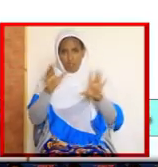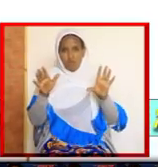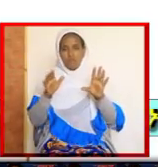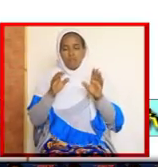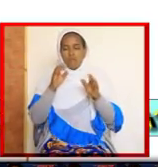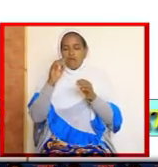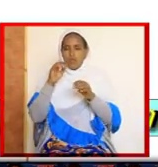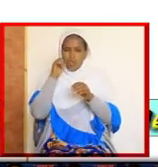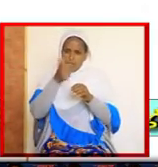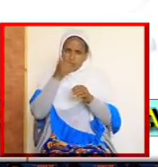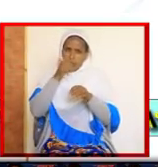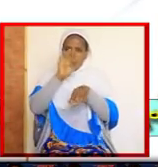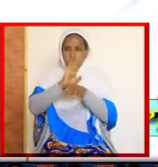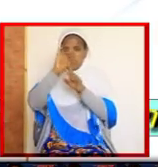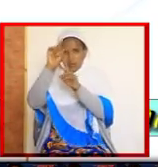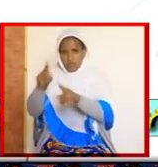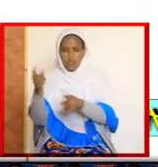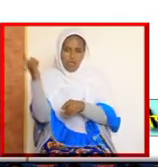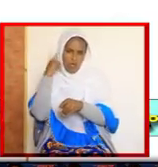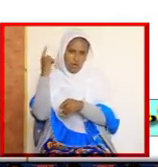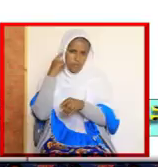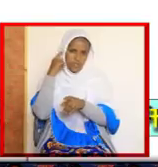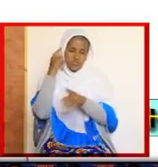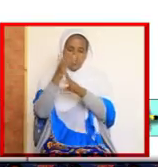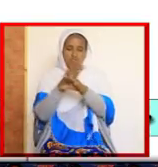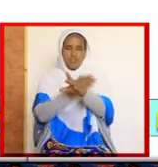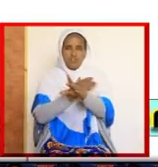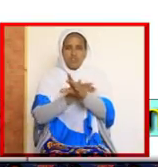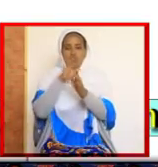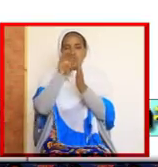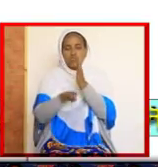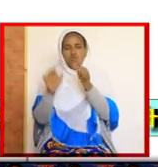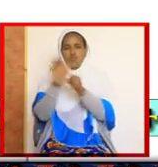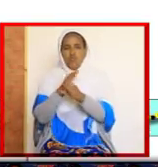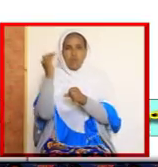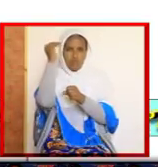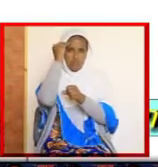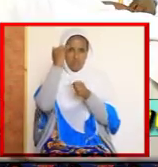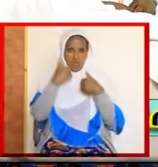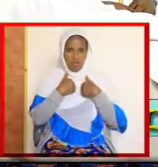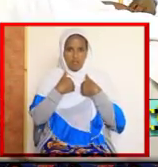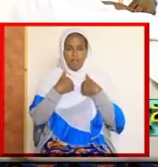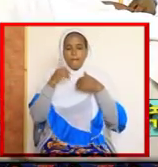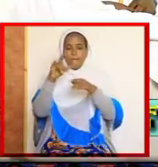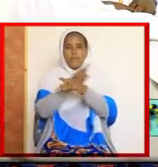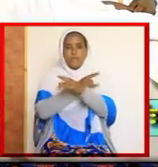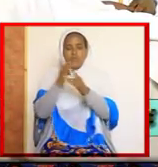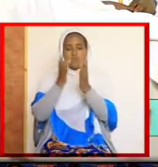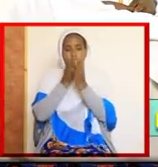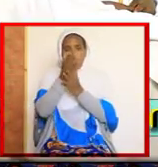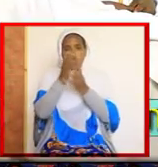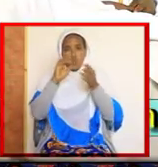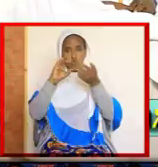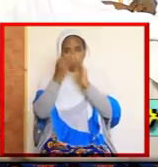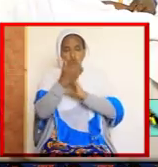በቅዳሴውም አገልግሎት እየተገኘ በማዳመጥ ያው የጎደለው ሊሞላለት ይችላል እና በመዘምራን በኩል ከሆነ